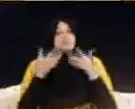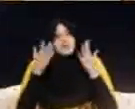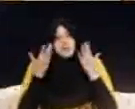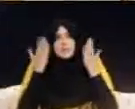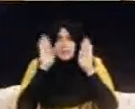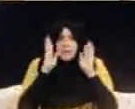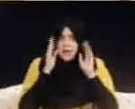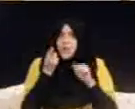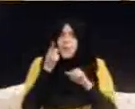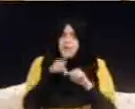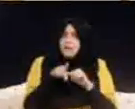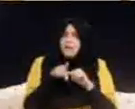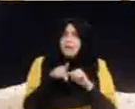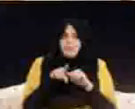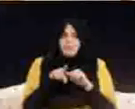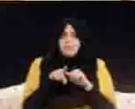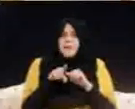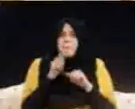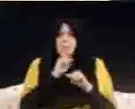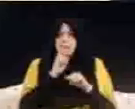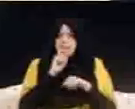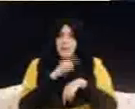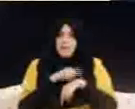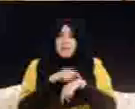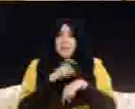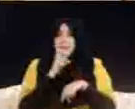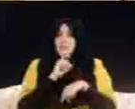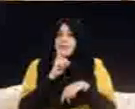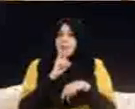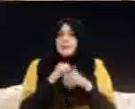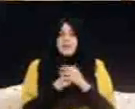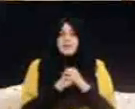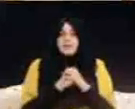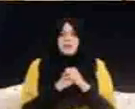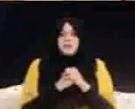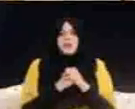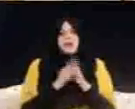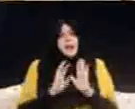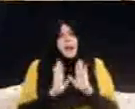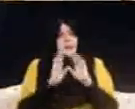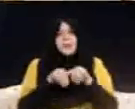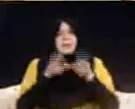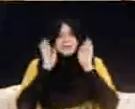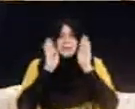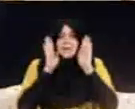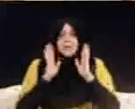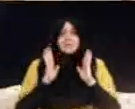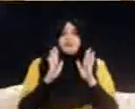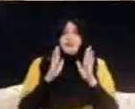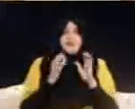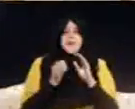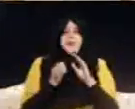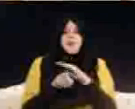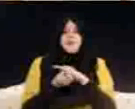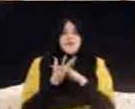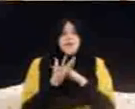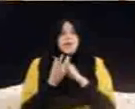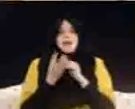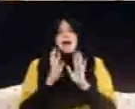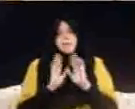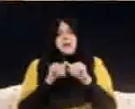الوتر نتاعك، مازال وقت الوتر لم يذهب بعده، ولكن صلي الوتر ثم تصلي الرغيبة ثم تصلي